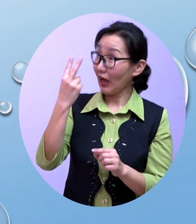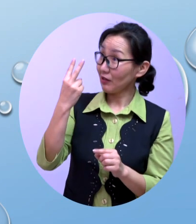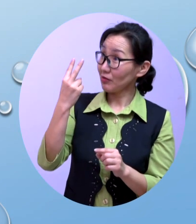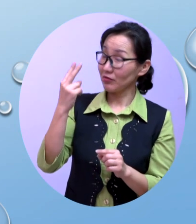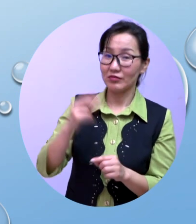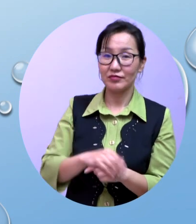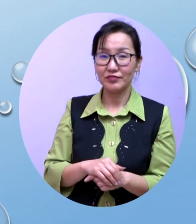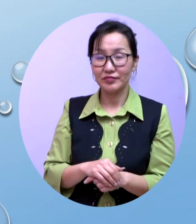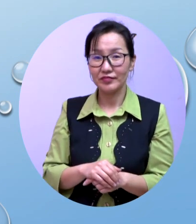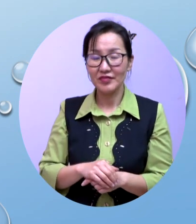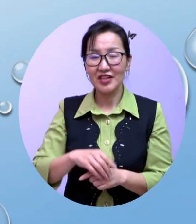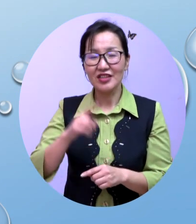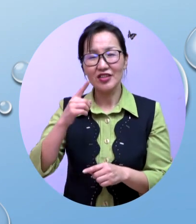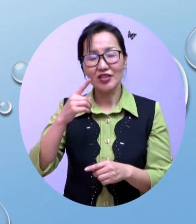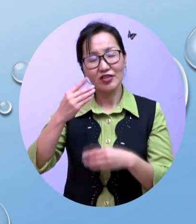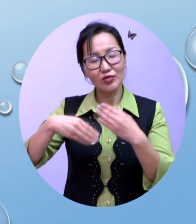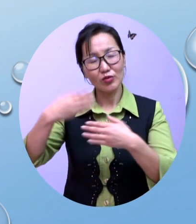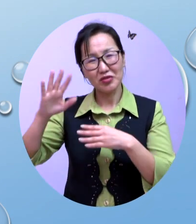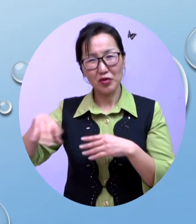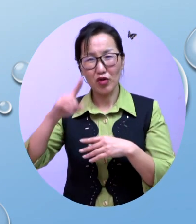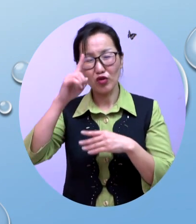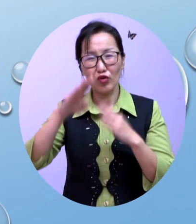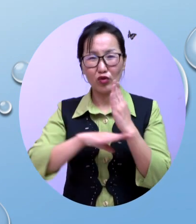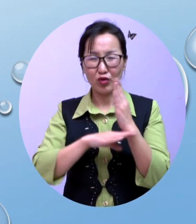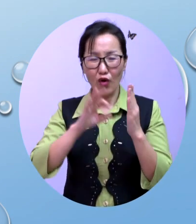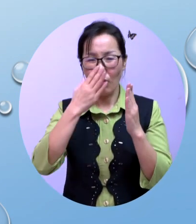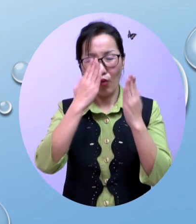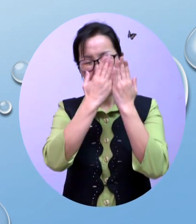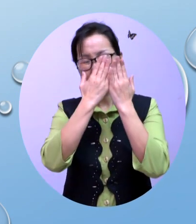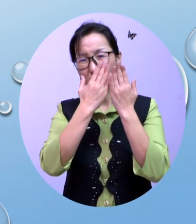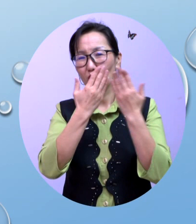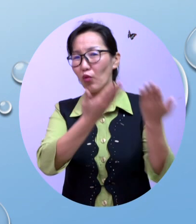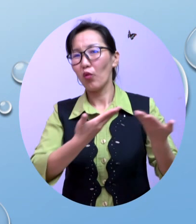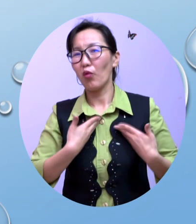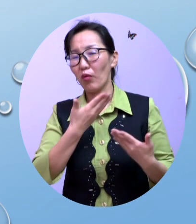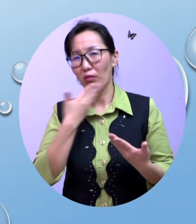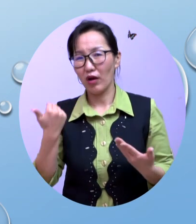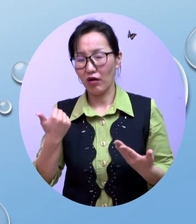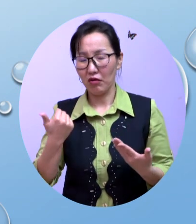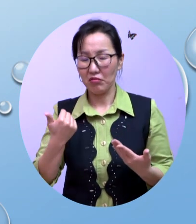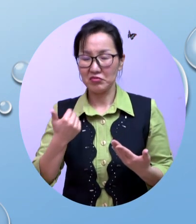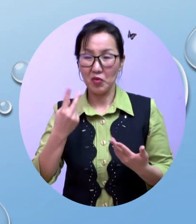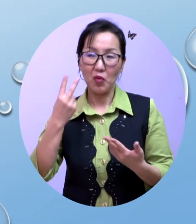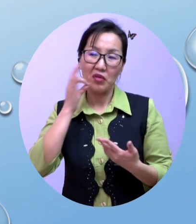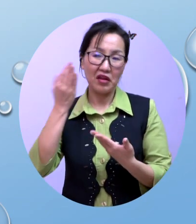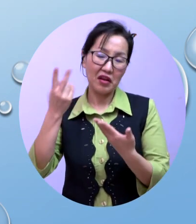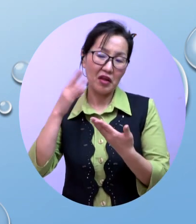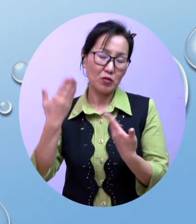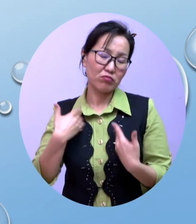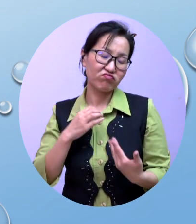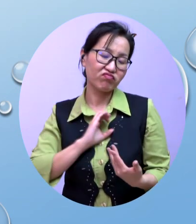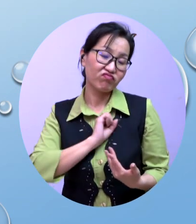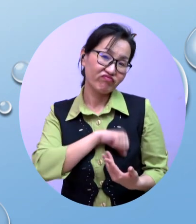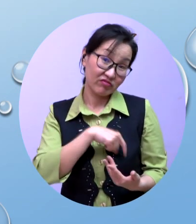харав. Гэтэл сүүлийн үед өвөө ном унших нь ховордож үлгэр ярьж өгөх нь цөөрсөнд тэр жаахан дурмчхан